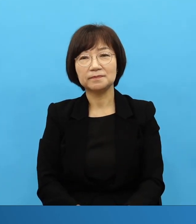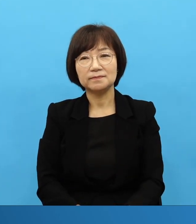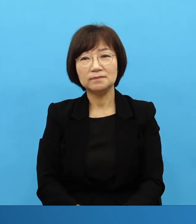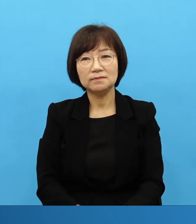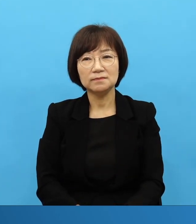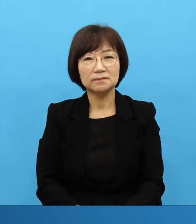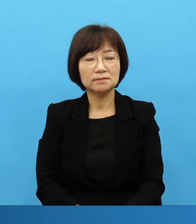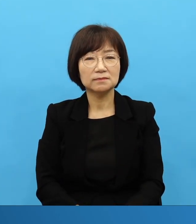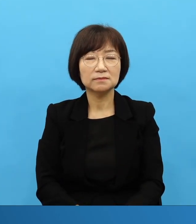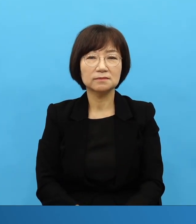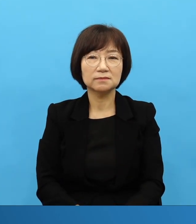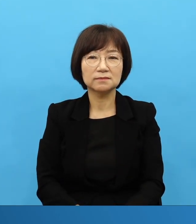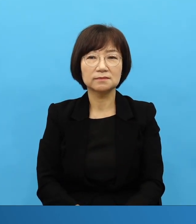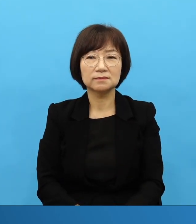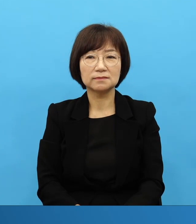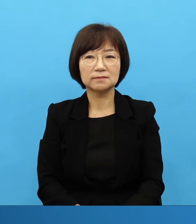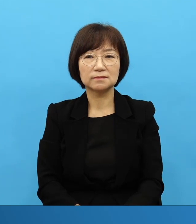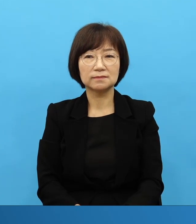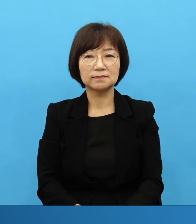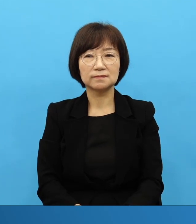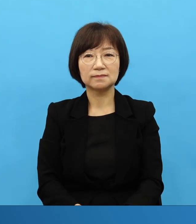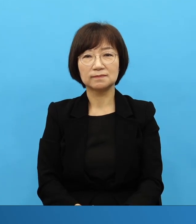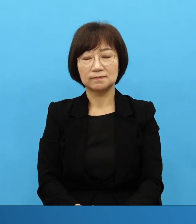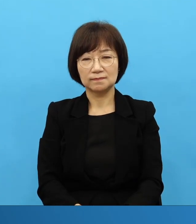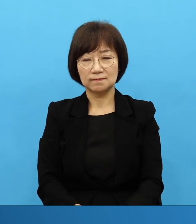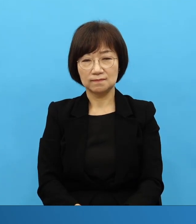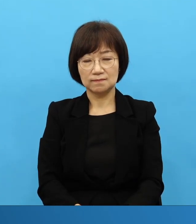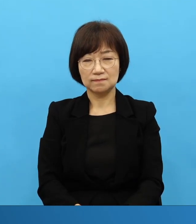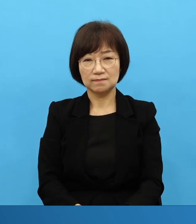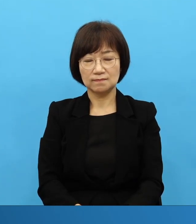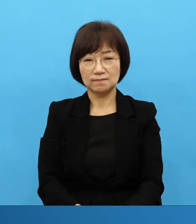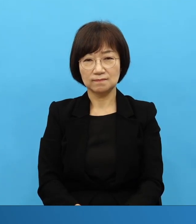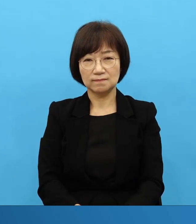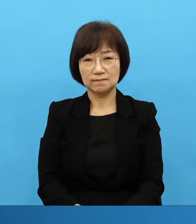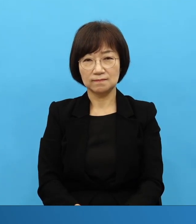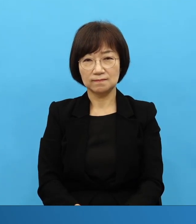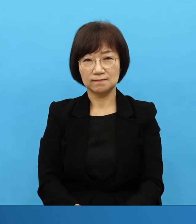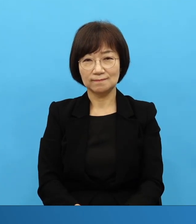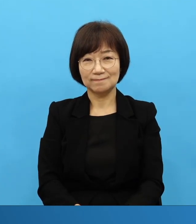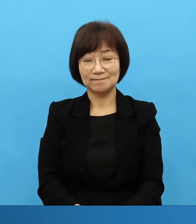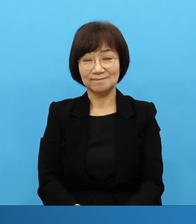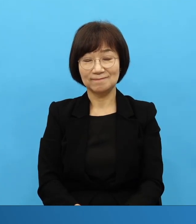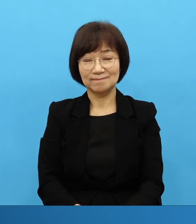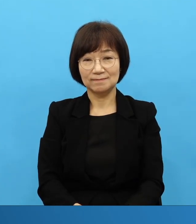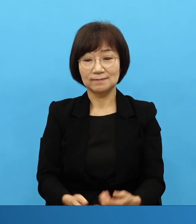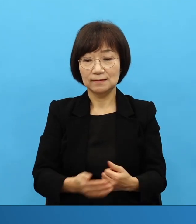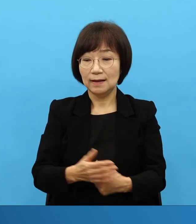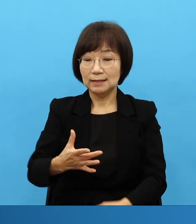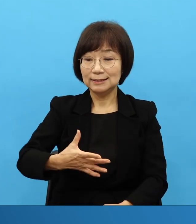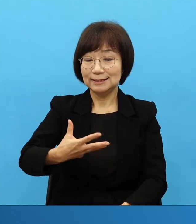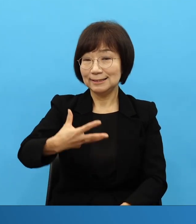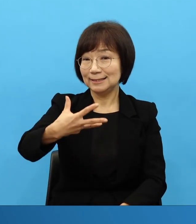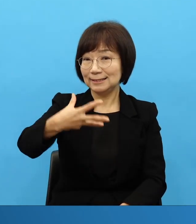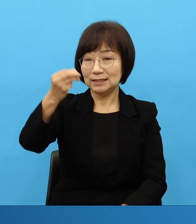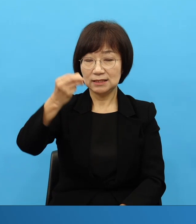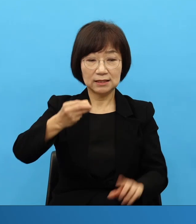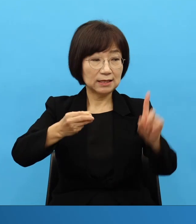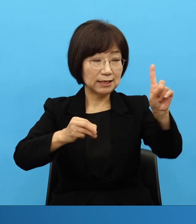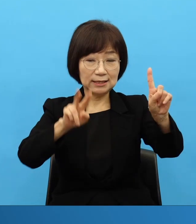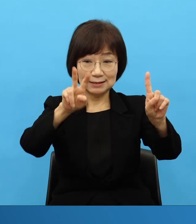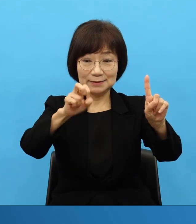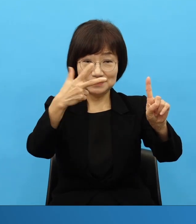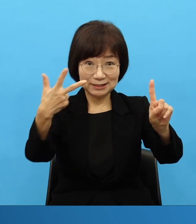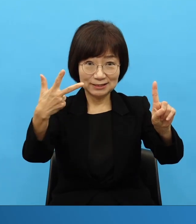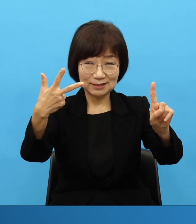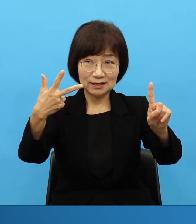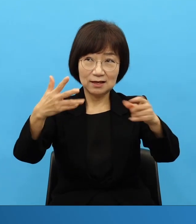or other works will take place, but it will. 그래서 우리 속에 있는 생명을 창세기 1장 27절 그걸 회복하는 거라. And is to restore